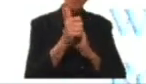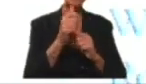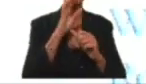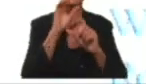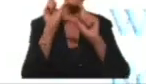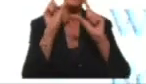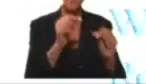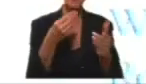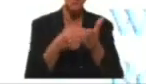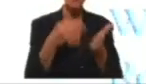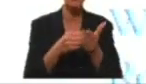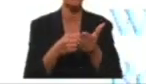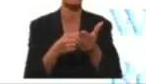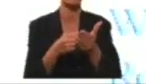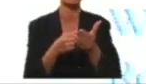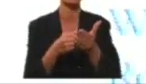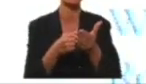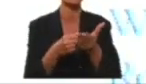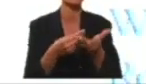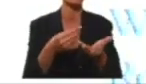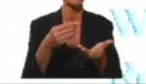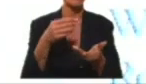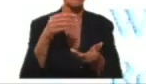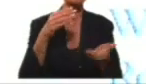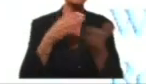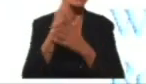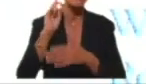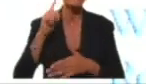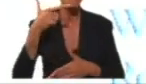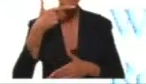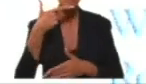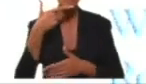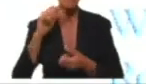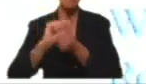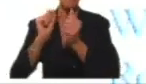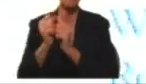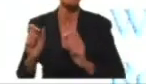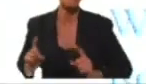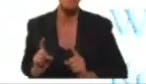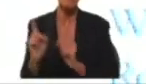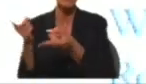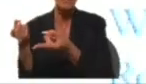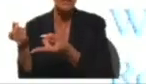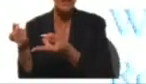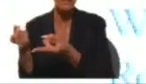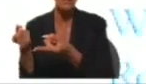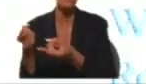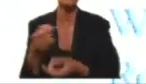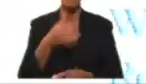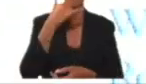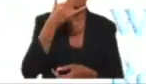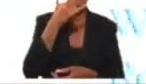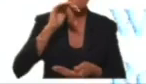koszty utrzymywania jakiś call center, tak, przez przewoźnika czy przez organizatora, no bo mniej tych telefonów było.